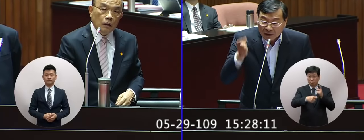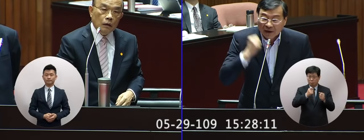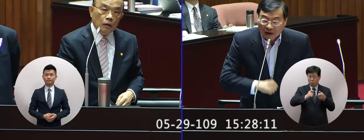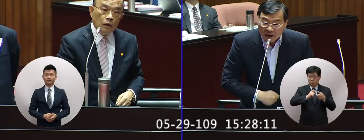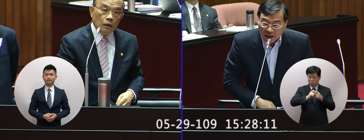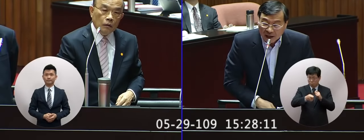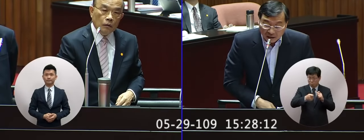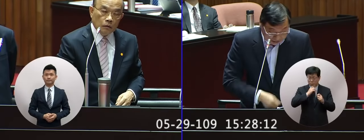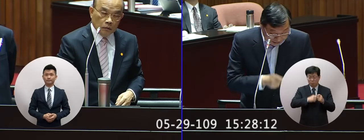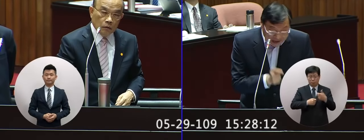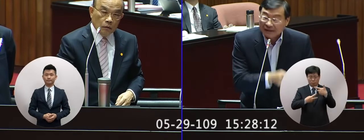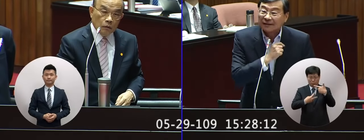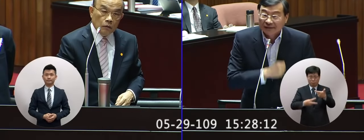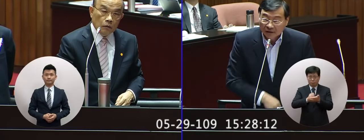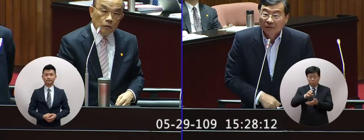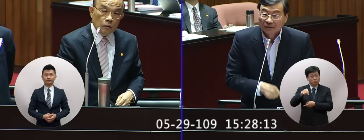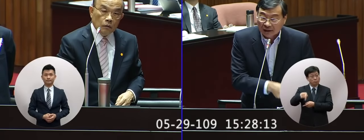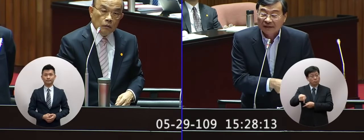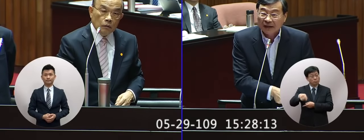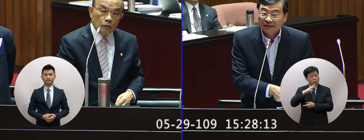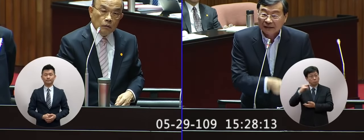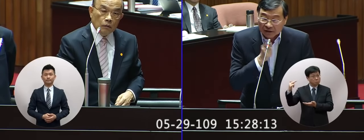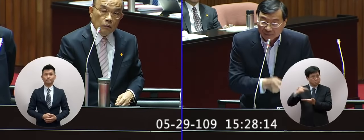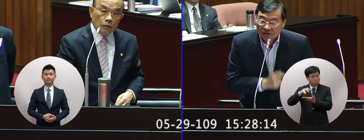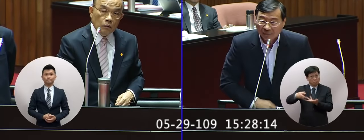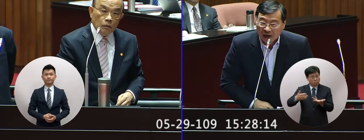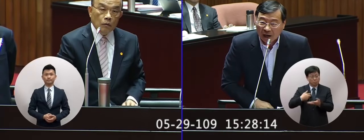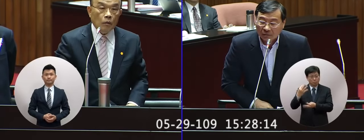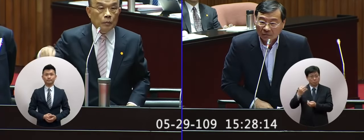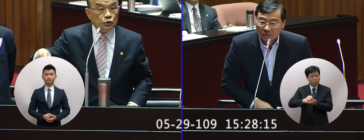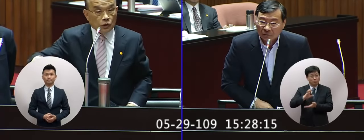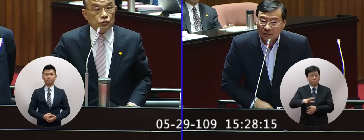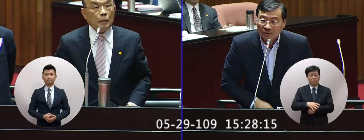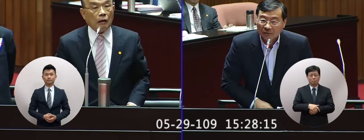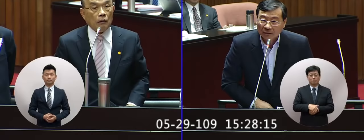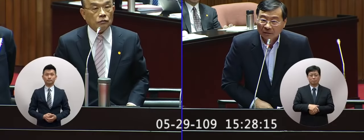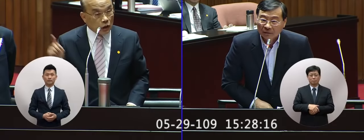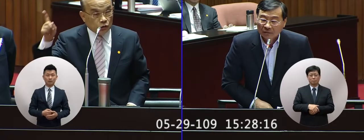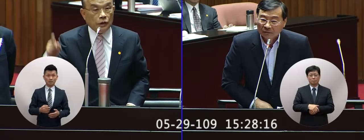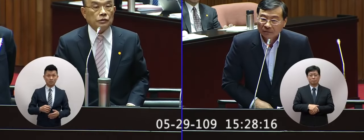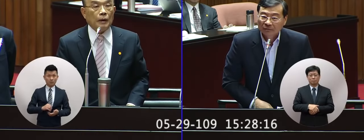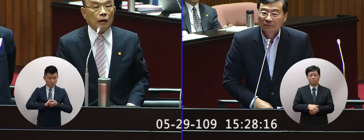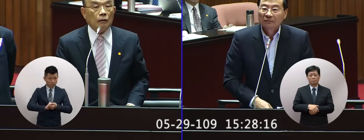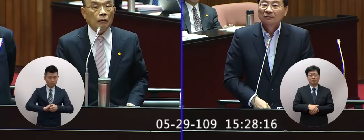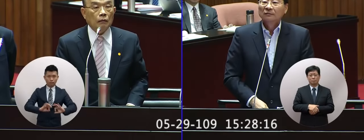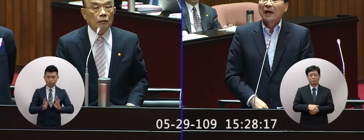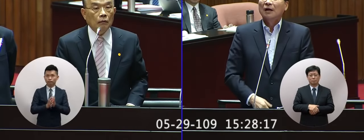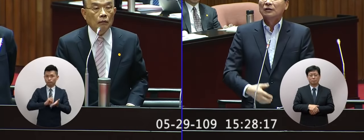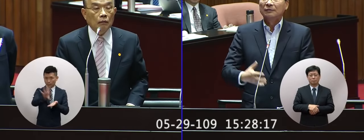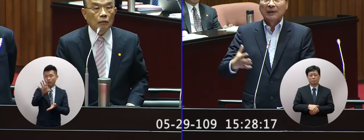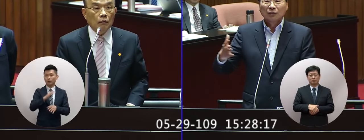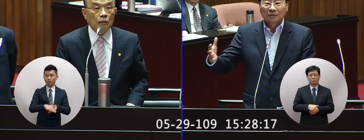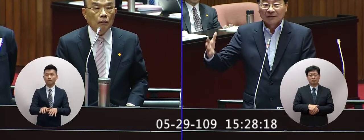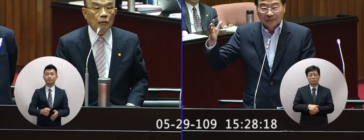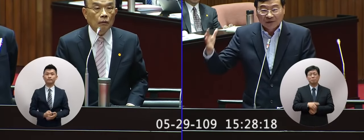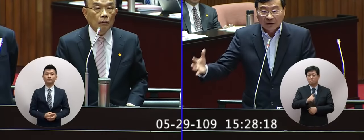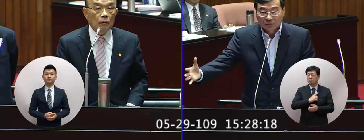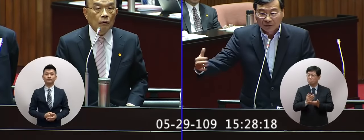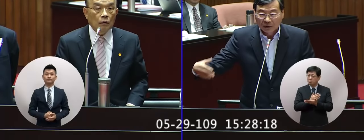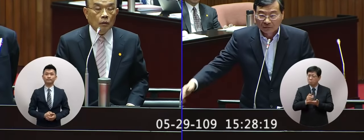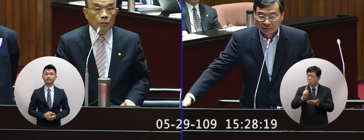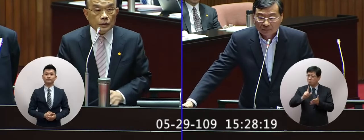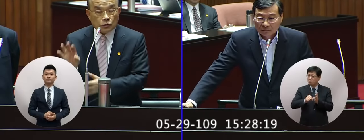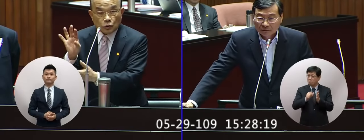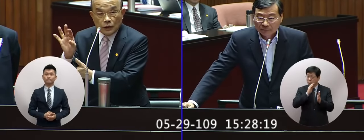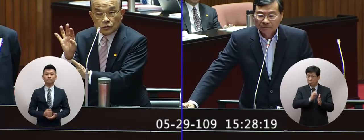商6月2号报告，那你这个时候这一件事情什么时候报告？ 我们随时报告，这个随时报告。 那你评估到什么会